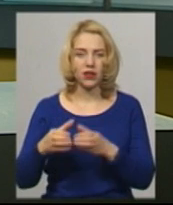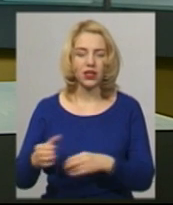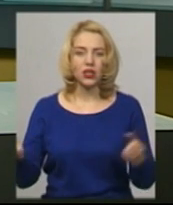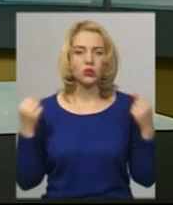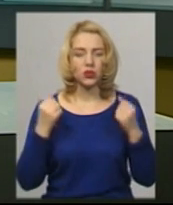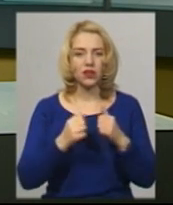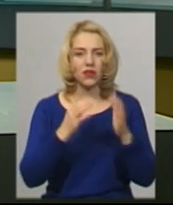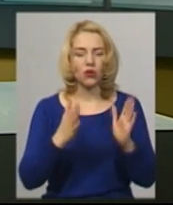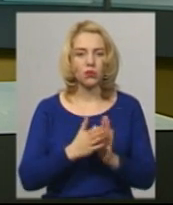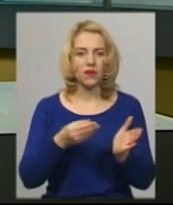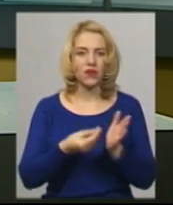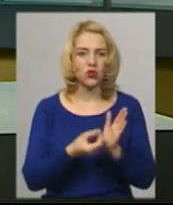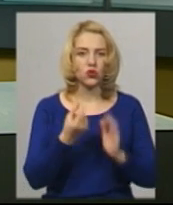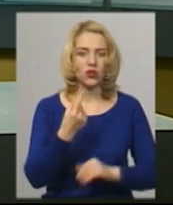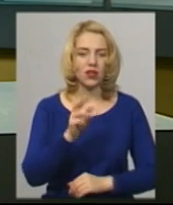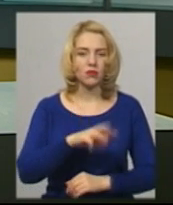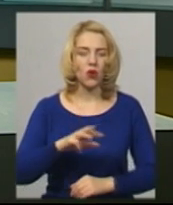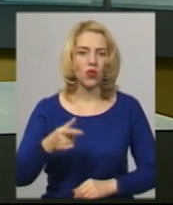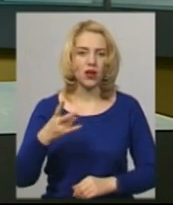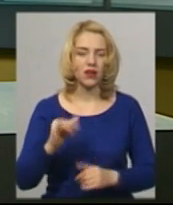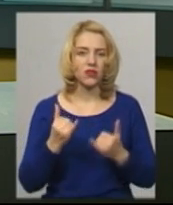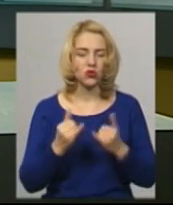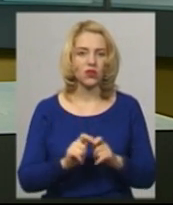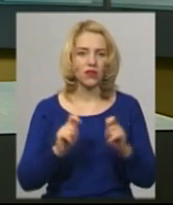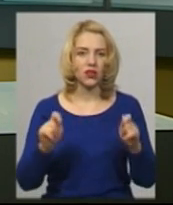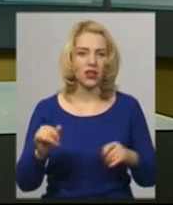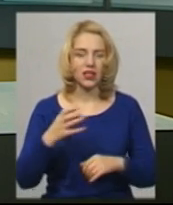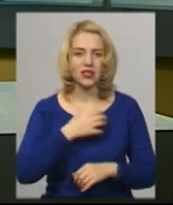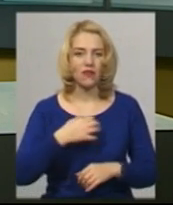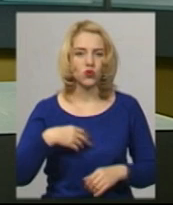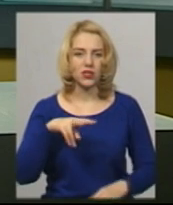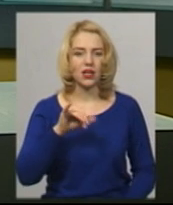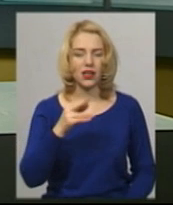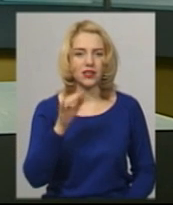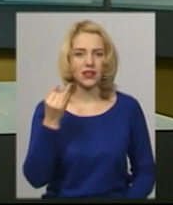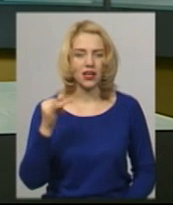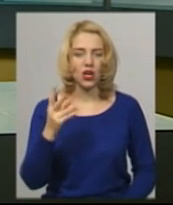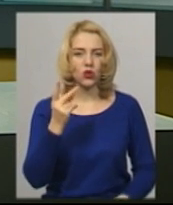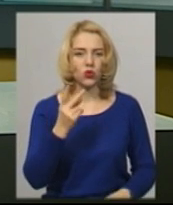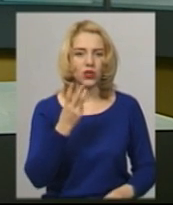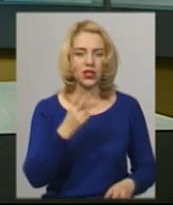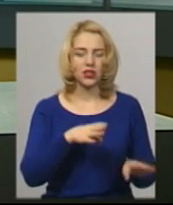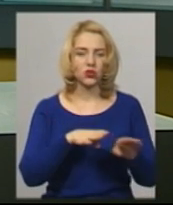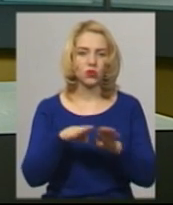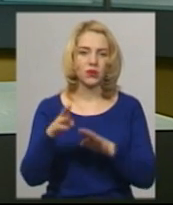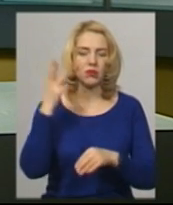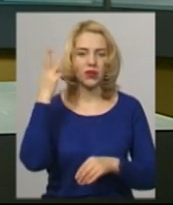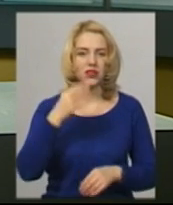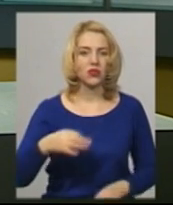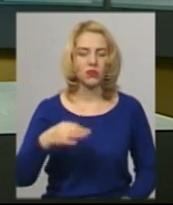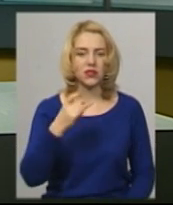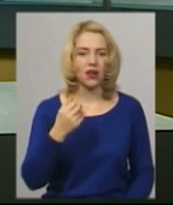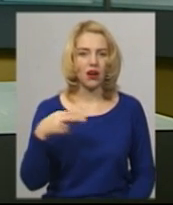Спортивний комплекс вартістю 11 мільйонів гривень відкрили сьогодні у Славутському ліцеї 2-3 ступенів Хмельницької обласної